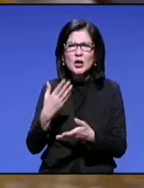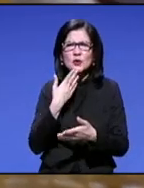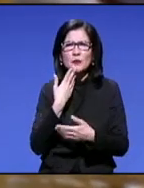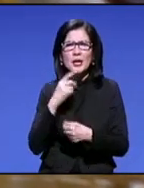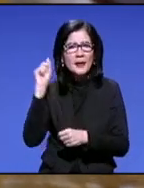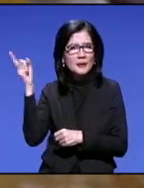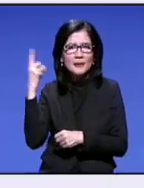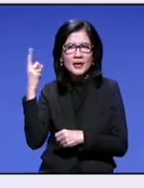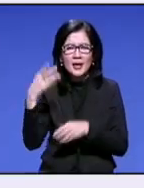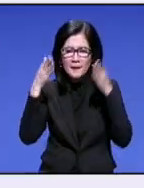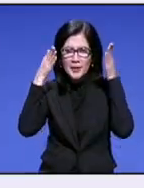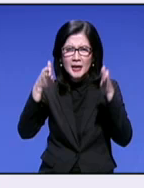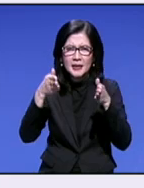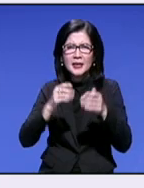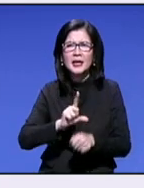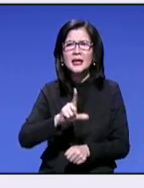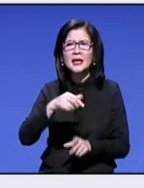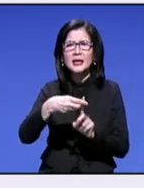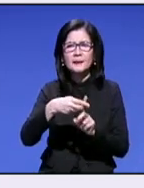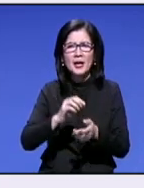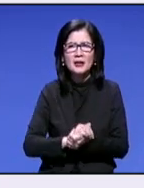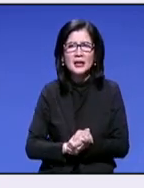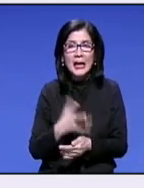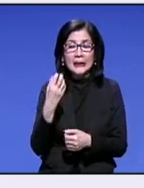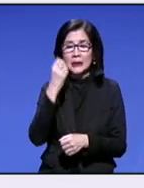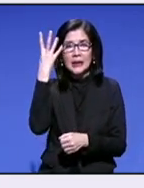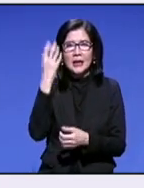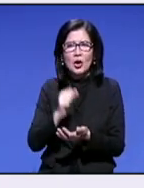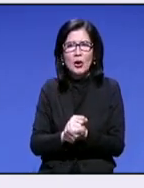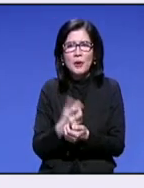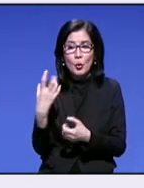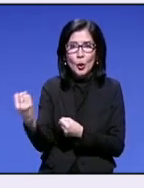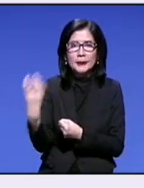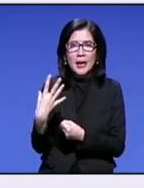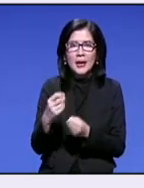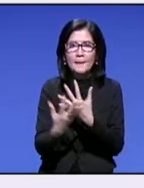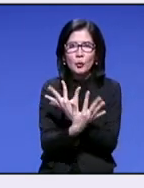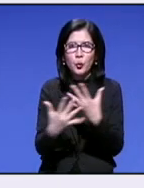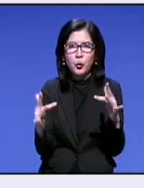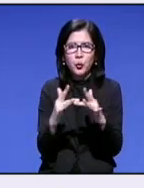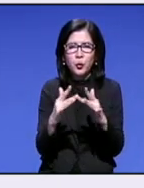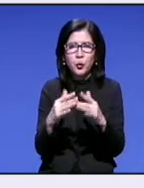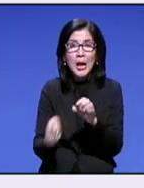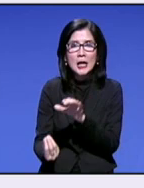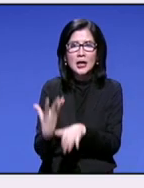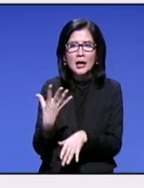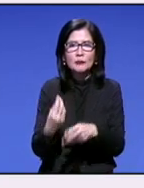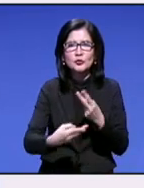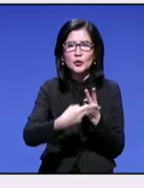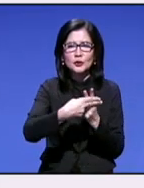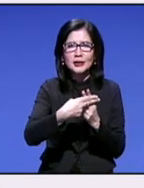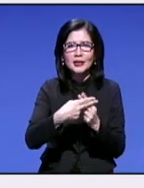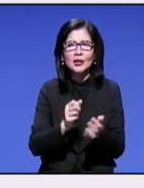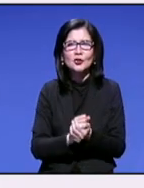menganaktirikan Litbang. Dirinya tidak menyangka cuitannya ditanggapi keras sebagian warganet hingga memunculkan tagar